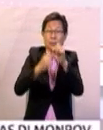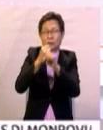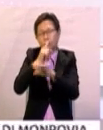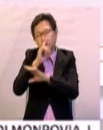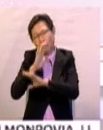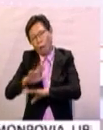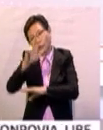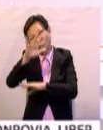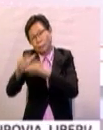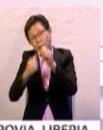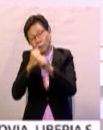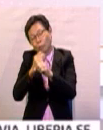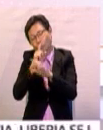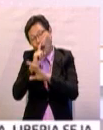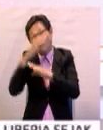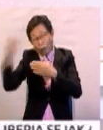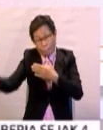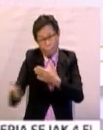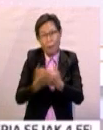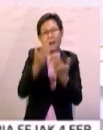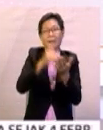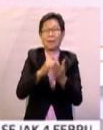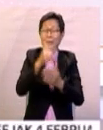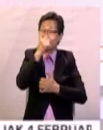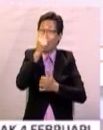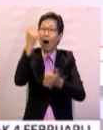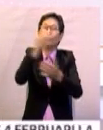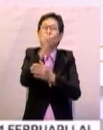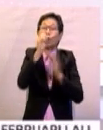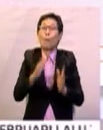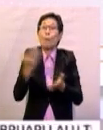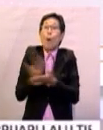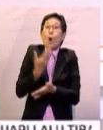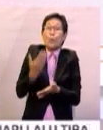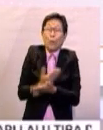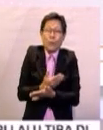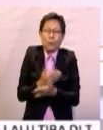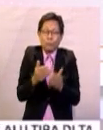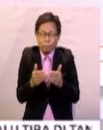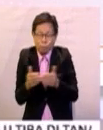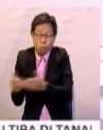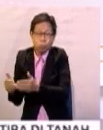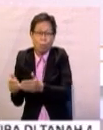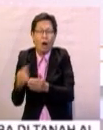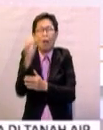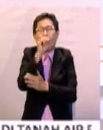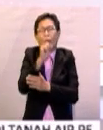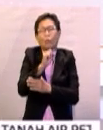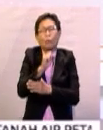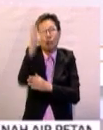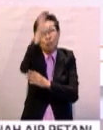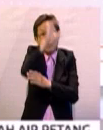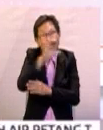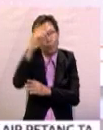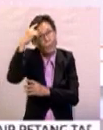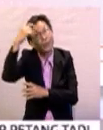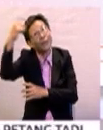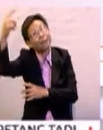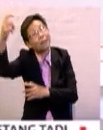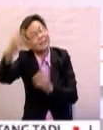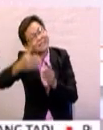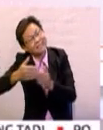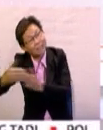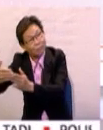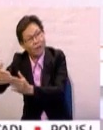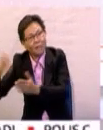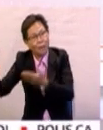daripada bidang nyanyian. Ya, Ivan, yang menariknya single terbarunya merupakan kesinambungan kepada lagu Memburu Impian. Juga